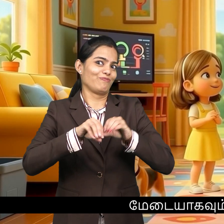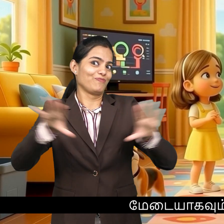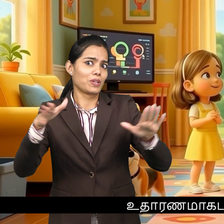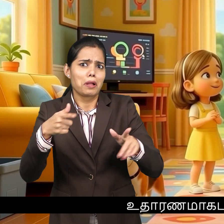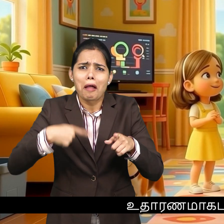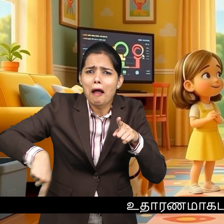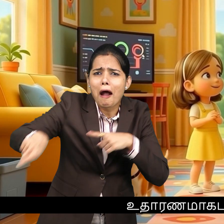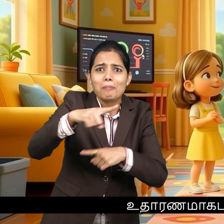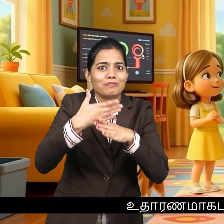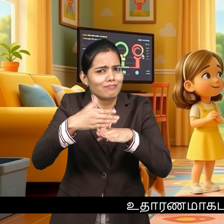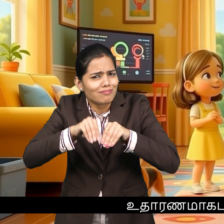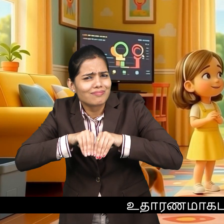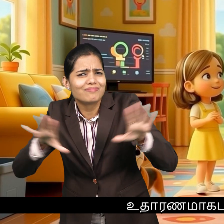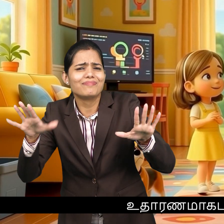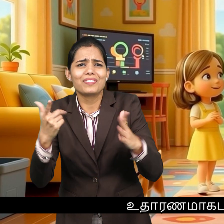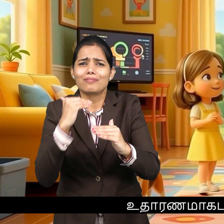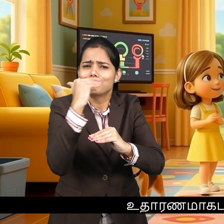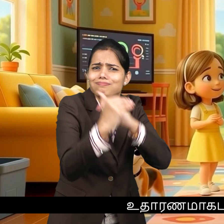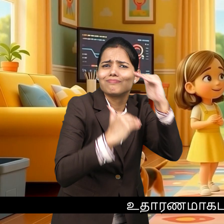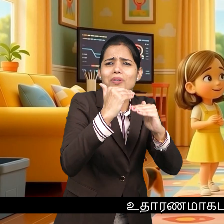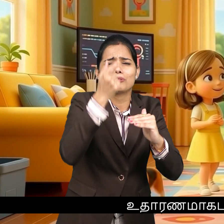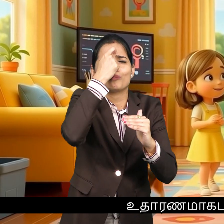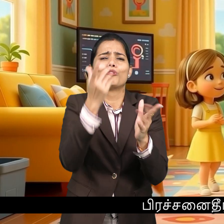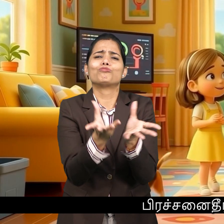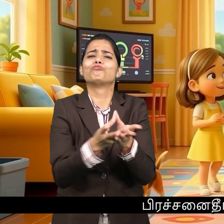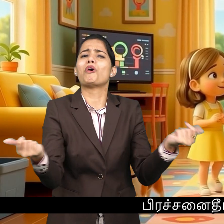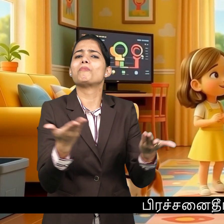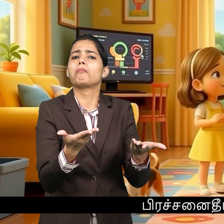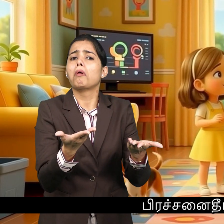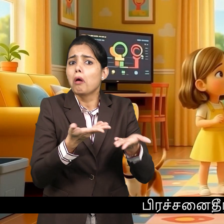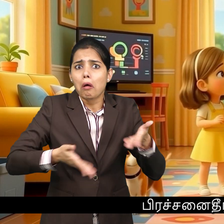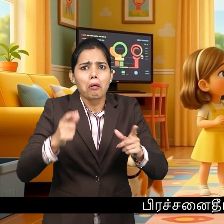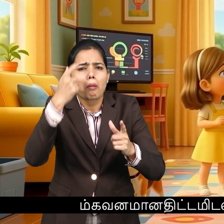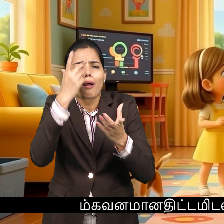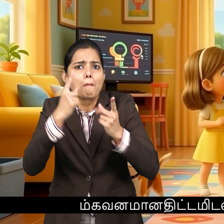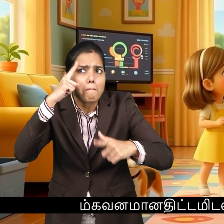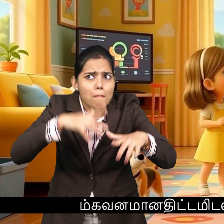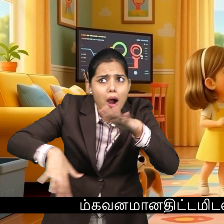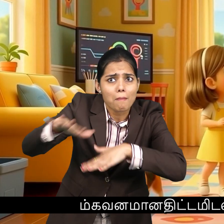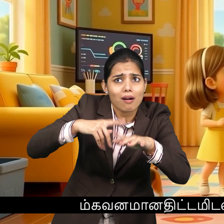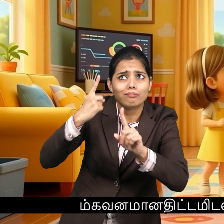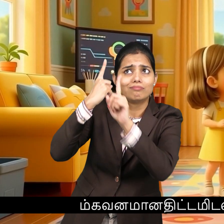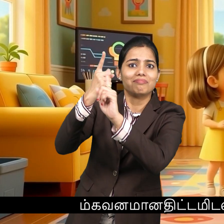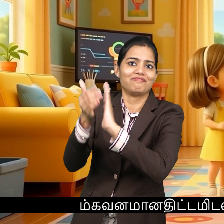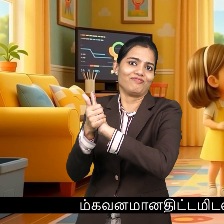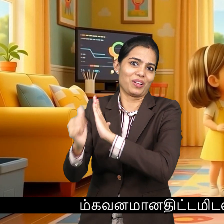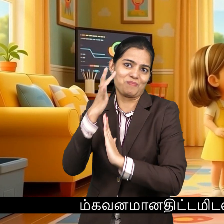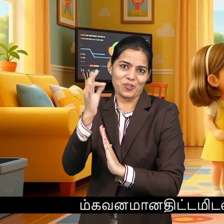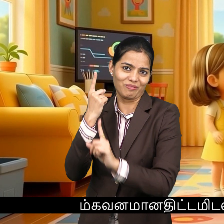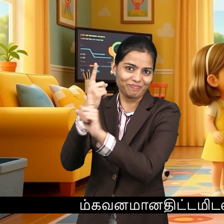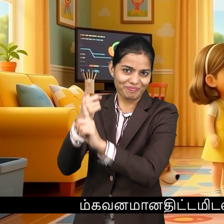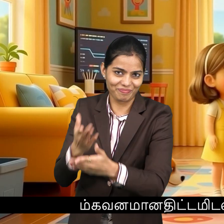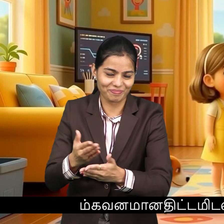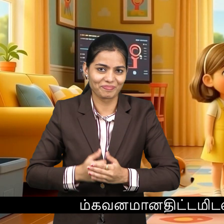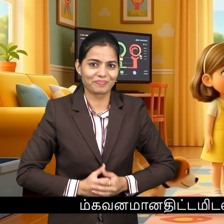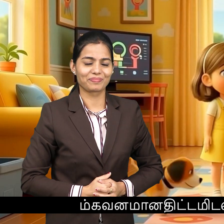செயல்படுகின்றன. உதாரணமாக பகிர்ந்து கொள்ளுதல், பிரச்சனை தீர்க்கும் திறன் மற்றும் கவனமான திட்டமிடல்